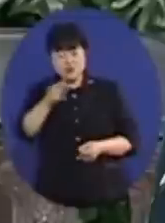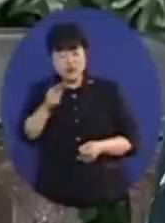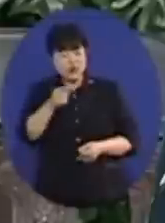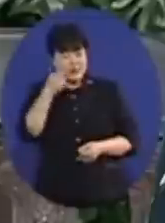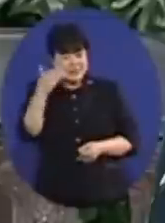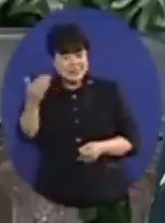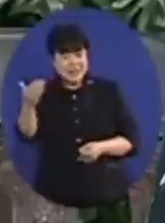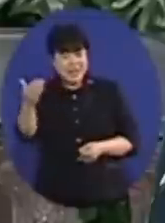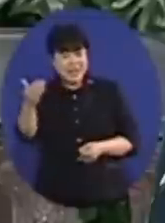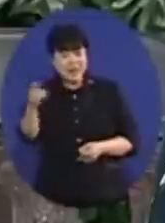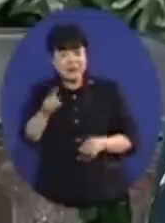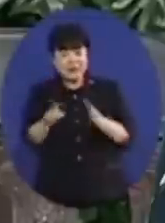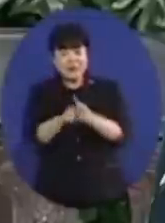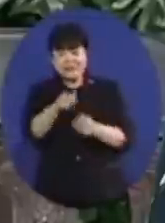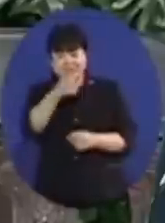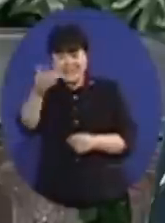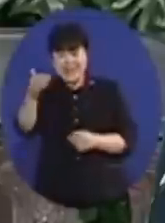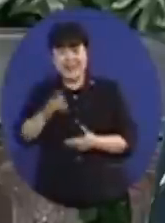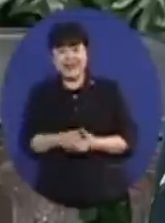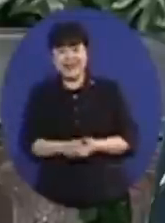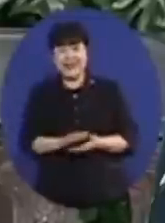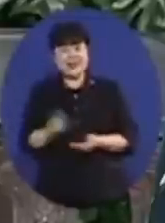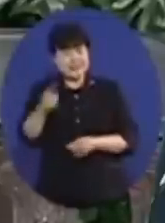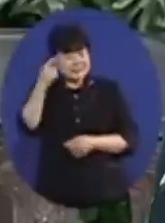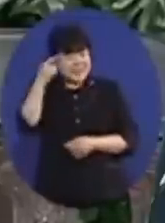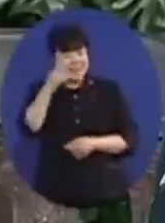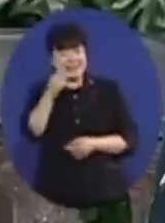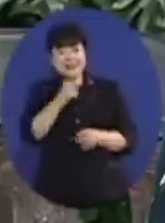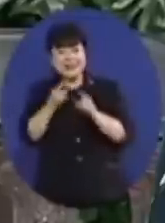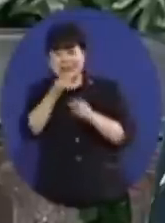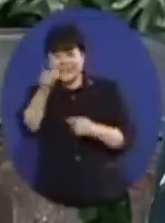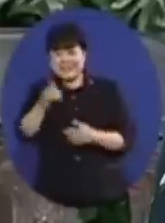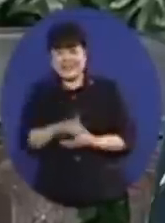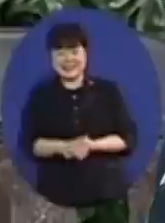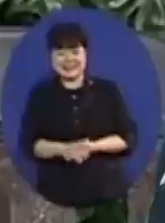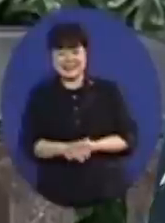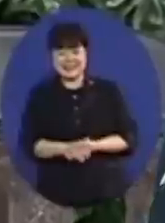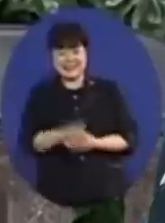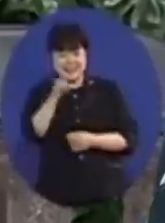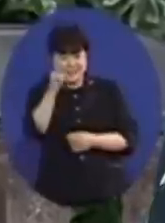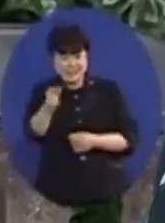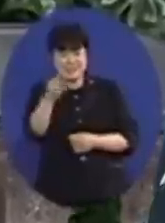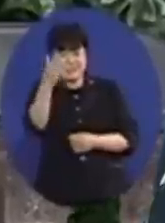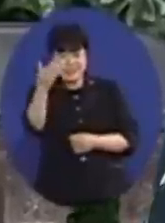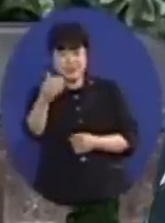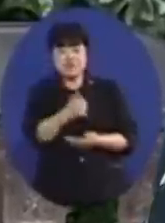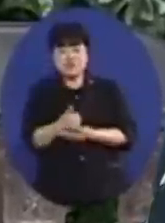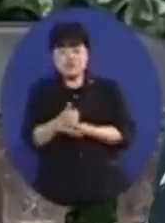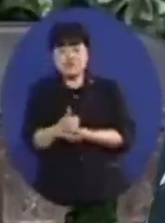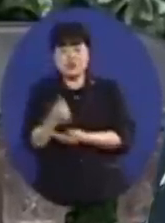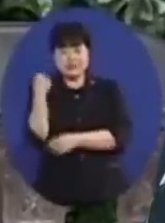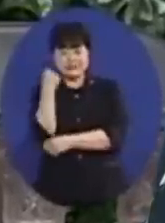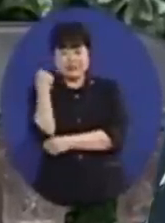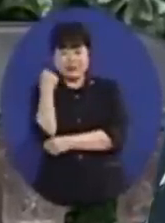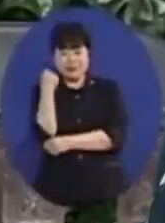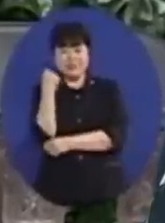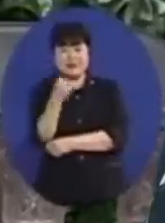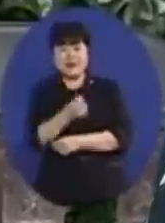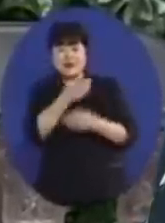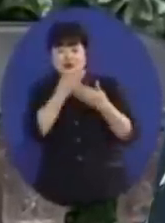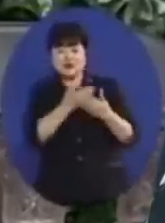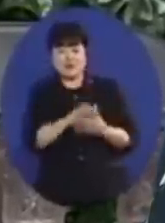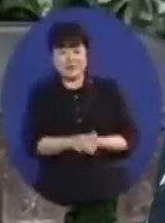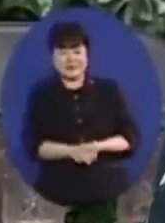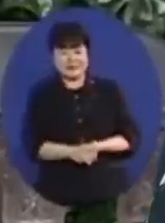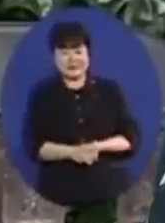있는가 어떤 믿음을 갖고 있는가 어떤 생각을 하는가 어떤 말을 하는가 이것이 여러분의 운명을 좌우하는 것입니다 굉장히 중요한